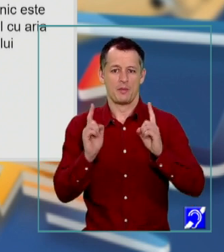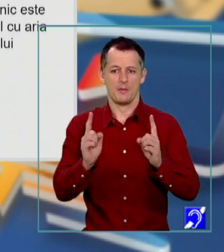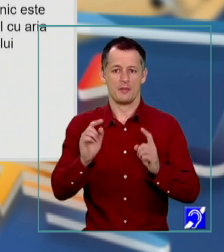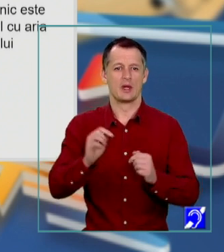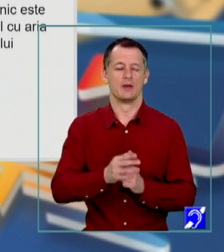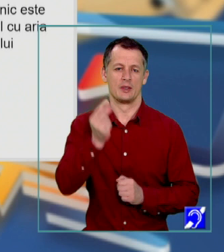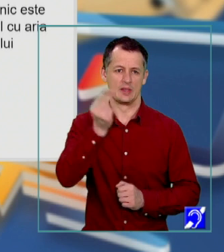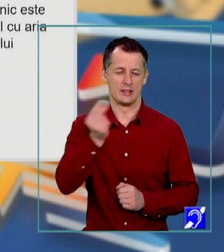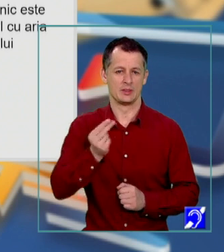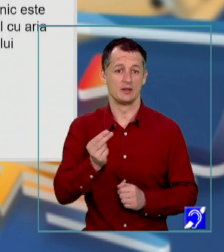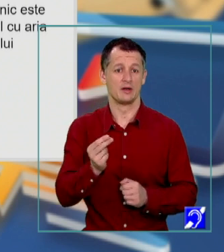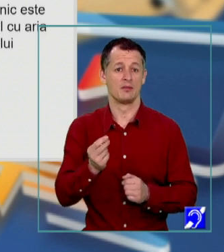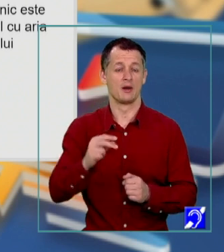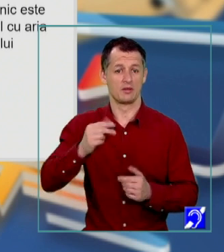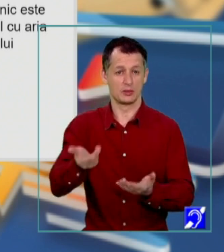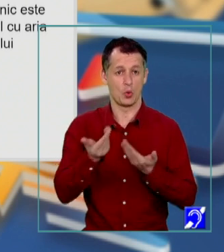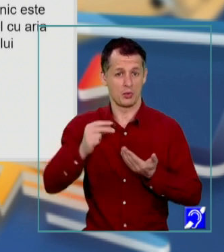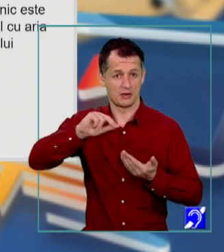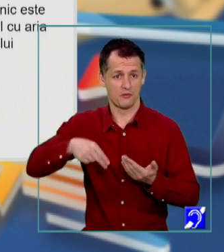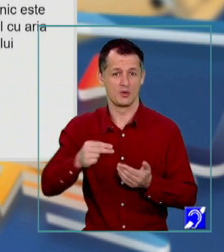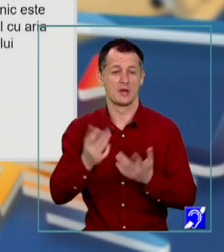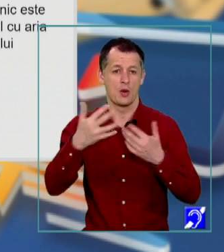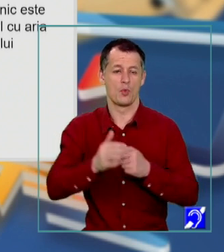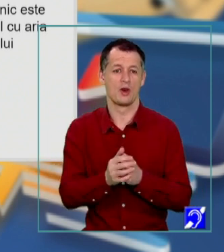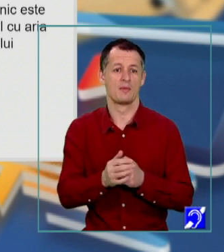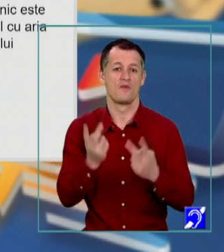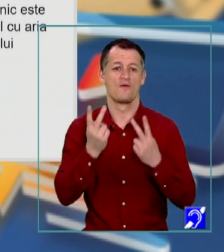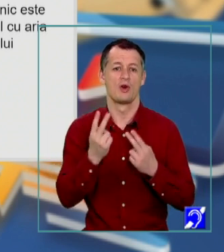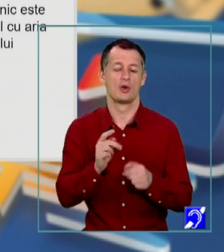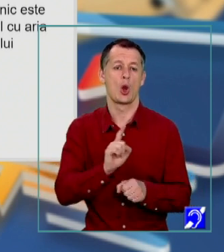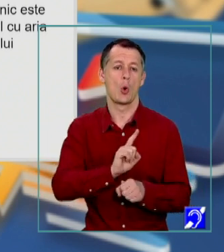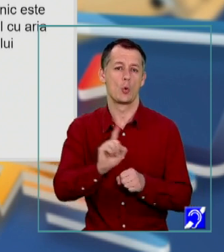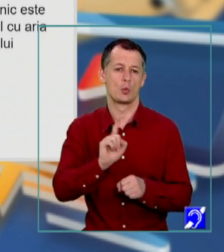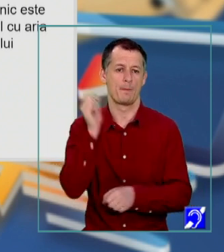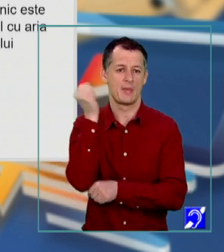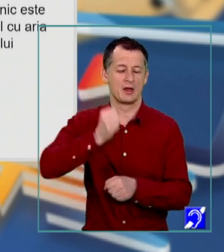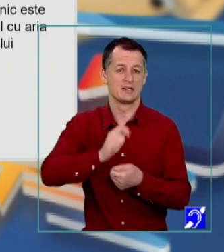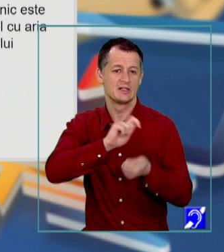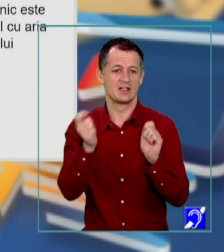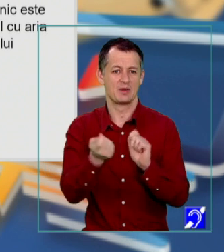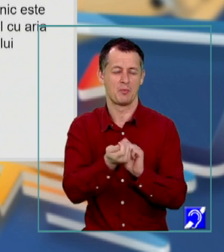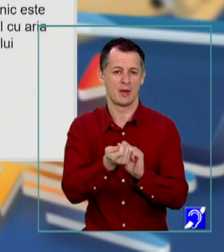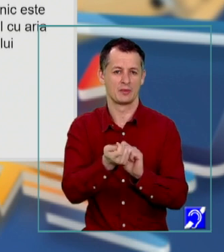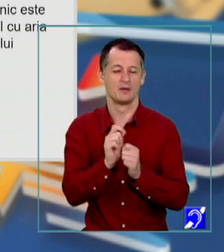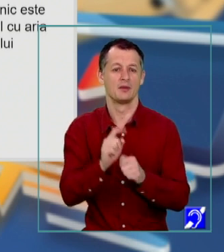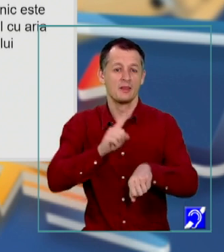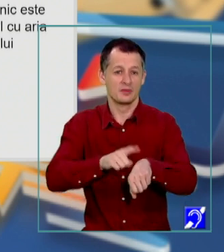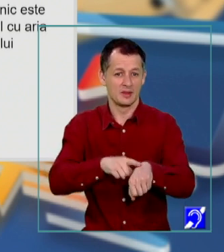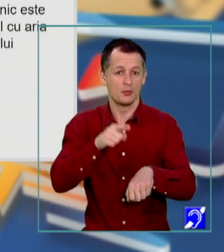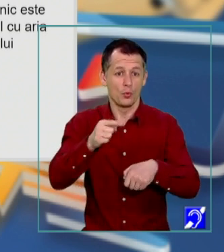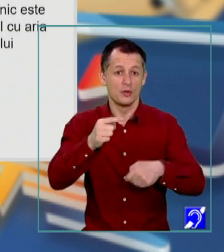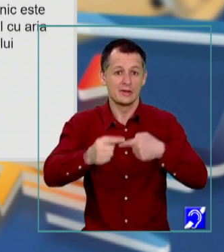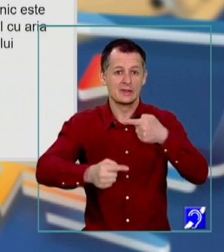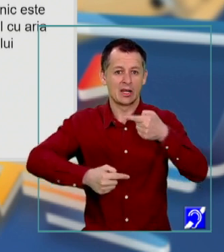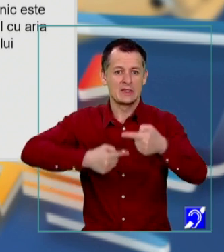ne permite să calculăm numeric valoarea lucrului mecanic schimbat în cursul transformării. La